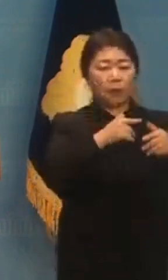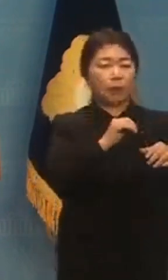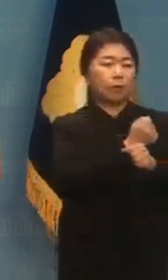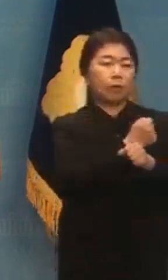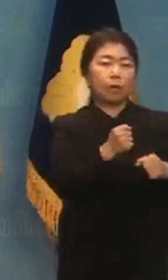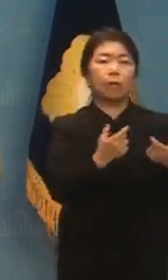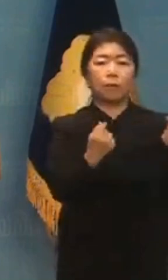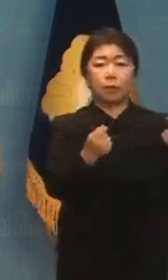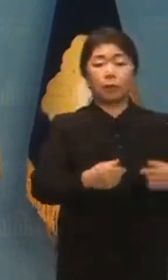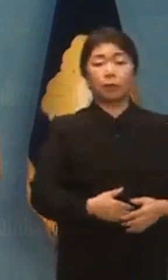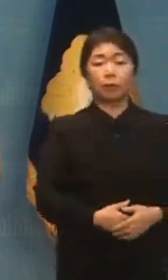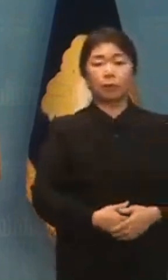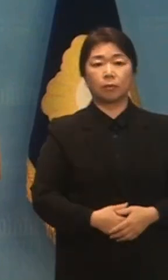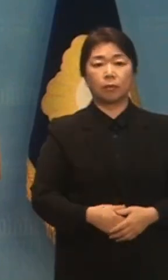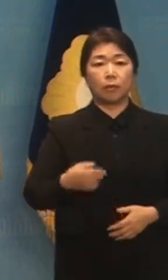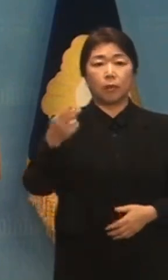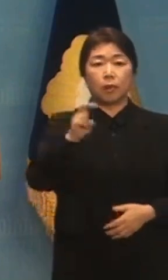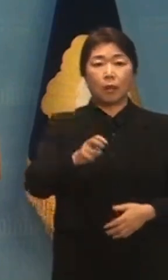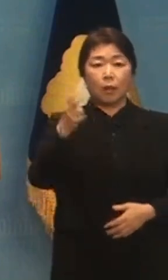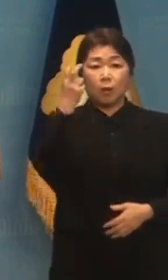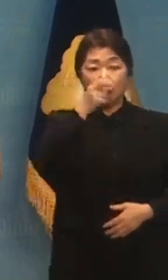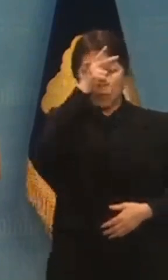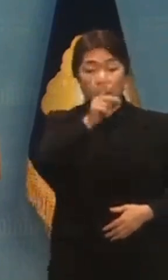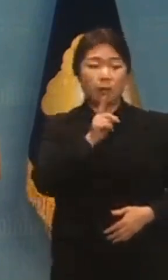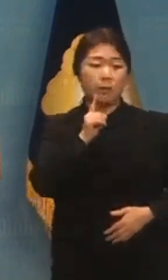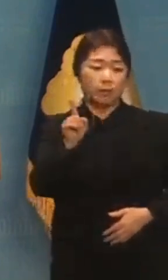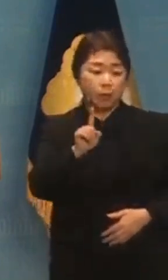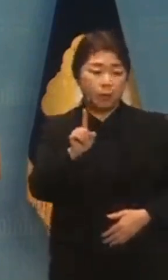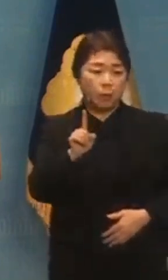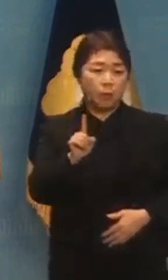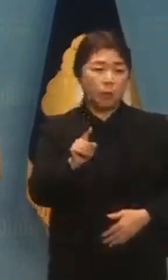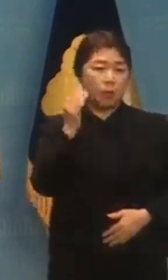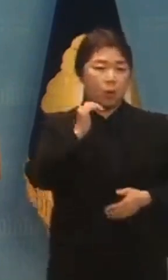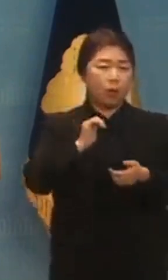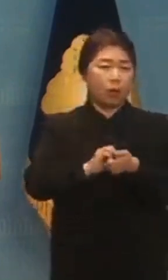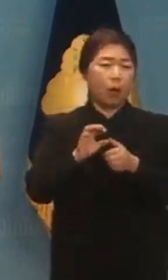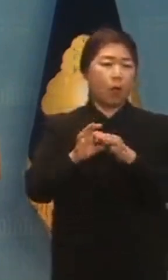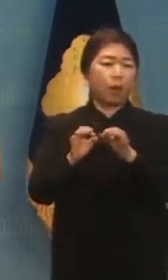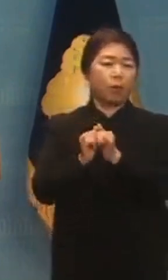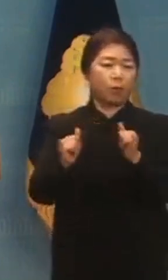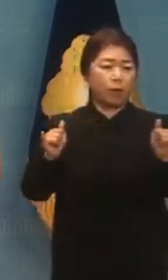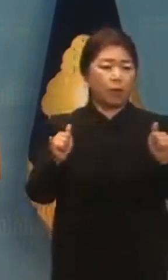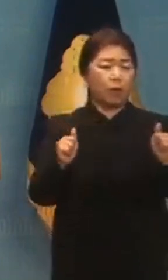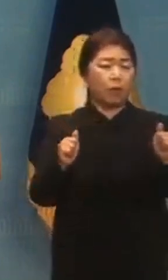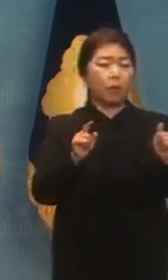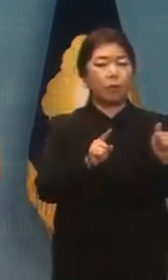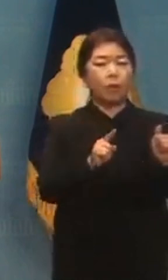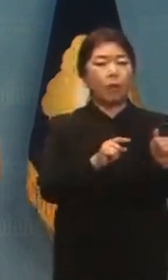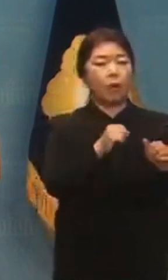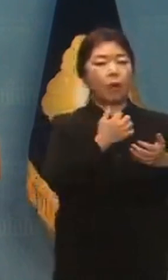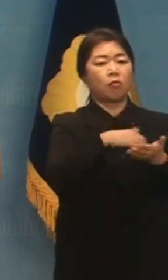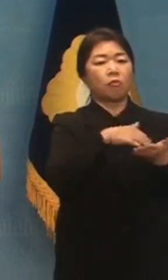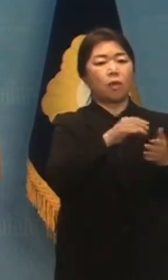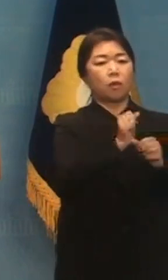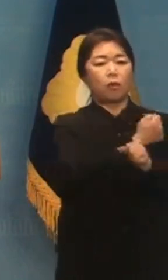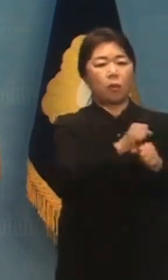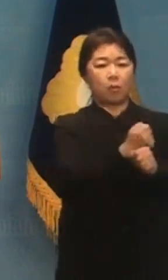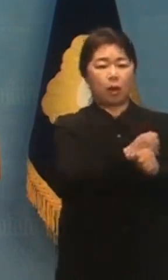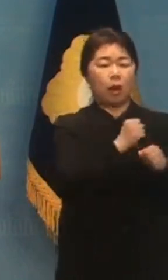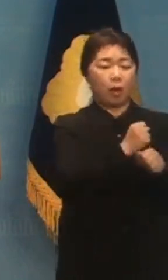윤 전 차관과 문 정부 청와대 고위 관계자 등이 포함된 메시지 내역도 확보한 것으로